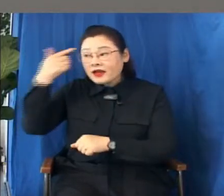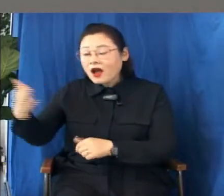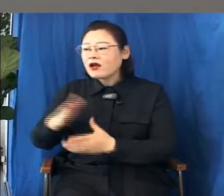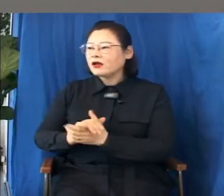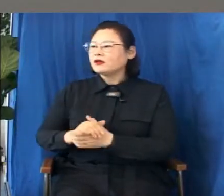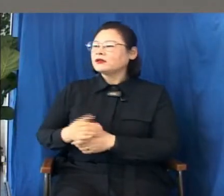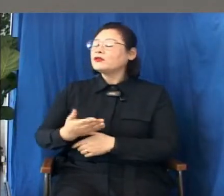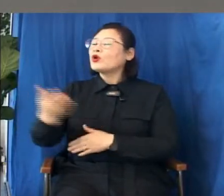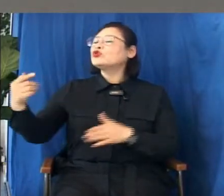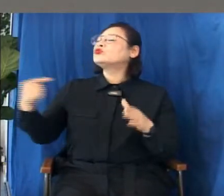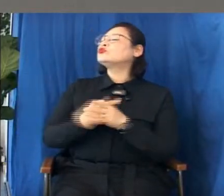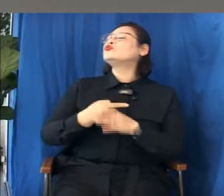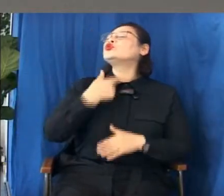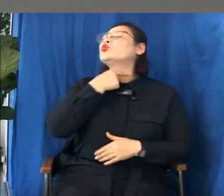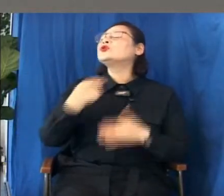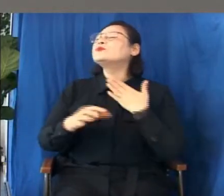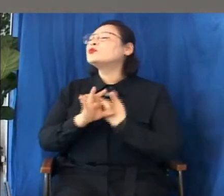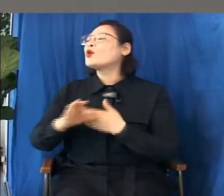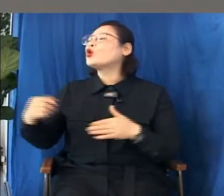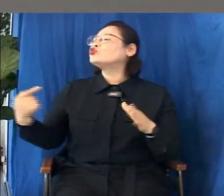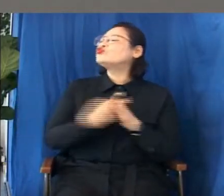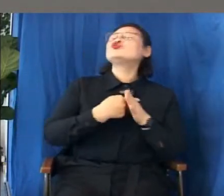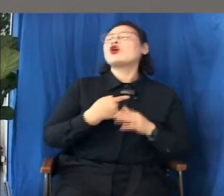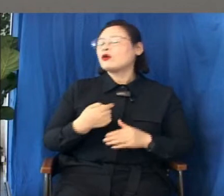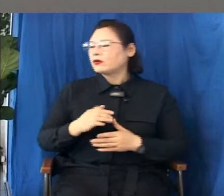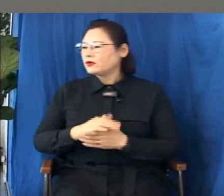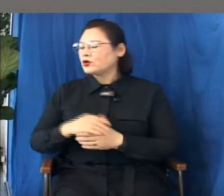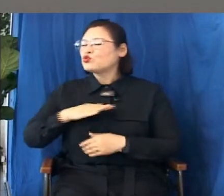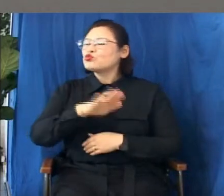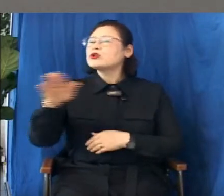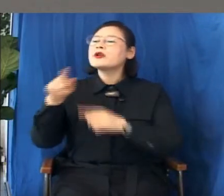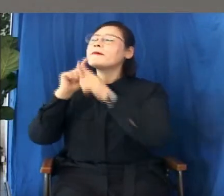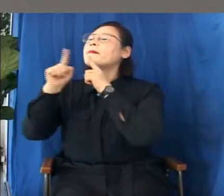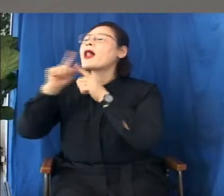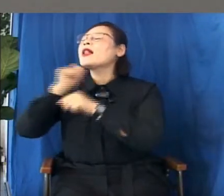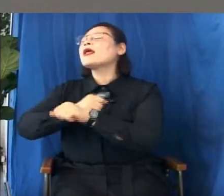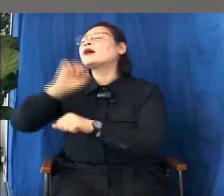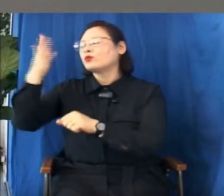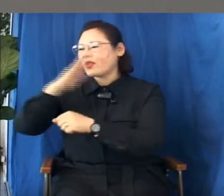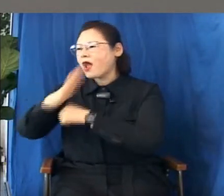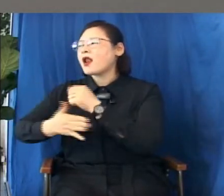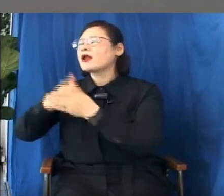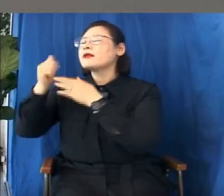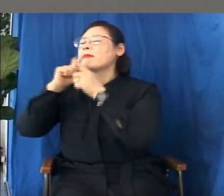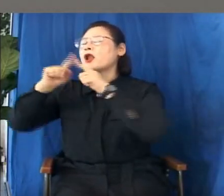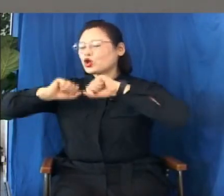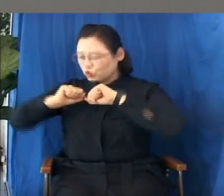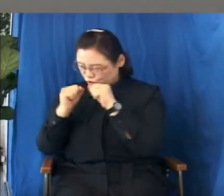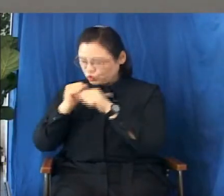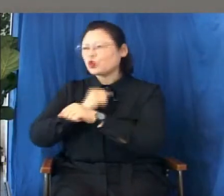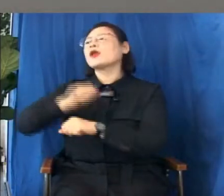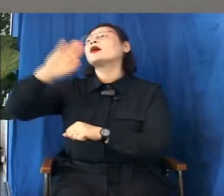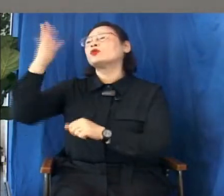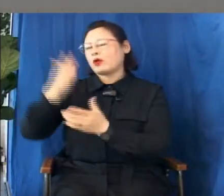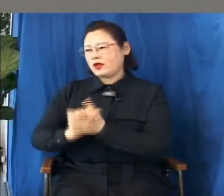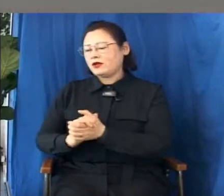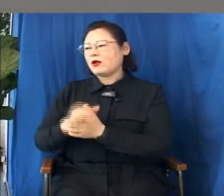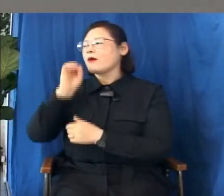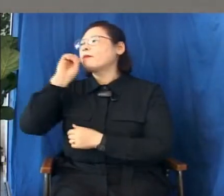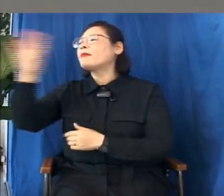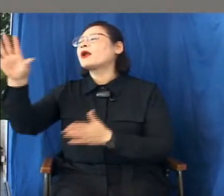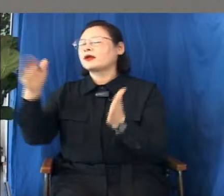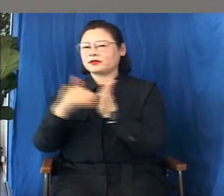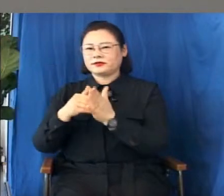쳐. 우리는 말을 안 할 수가 없어. 하나님의 말씀에 순종해야 될 거 아니야. 이렇게 이야기를 하는